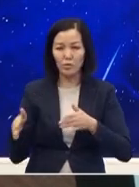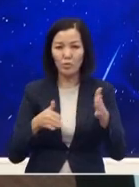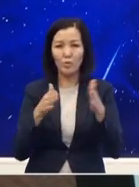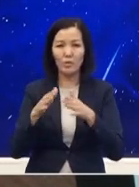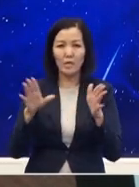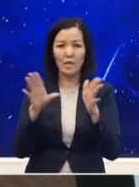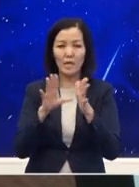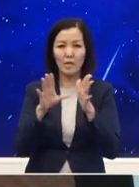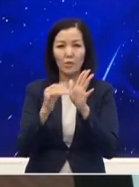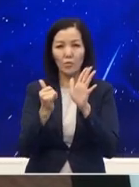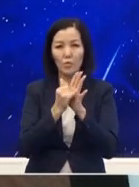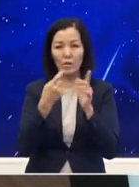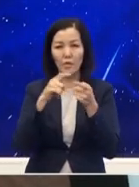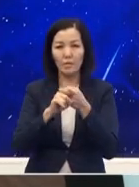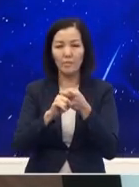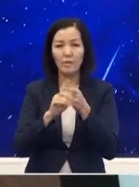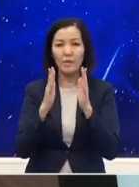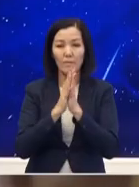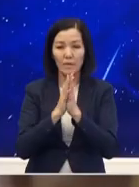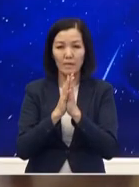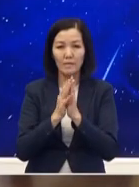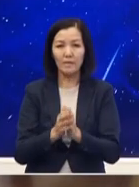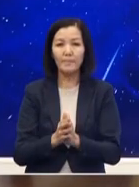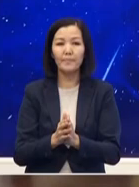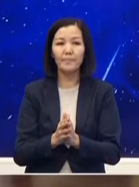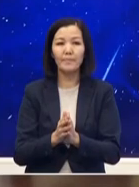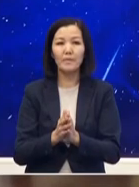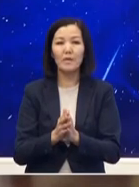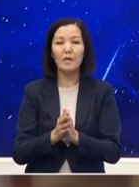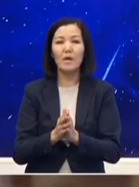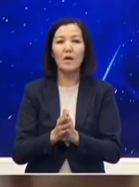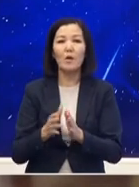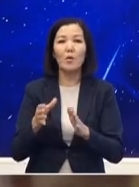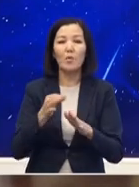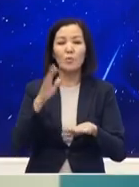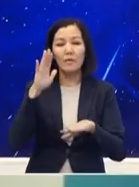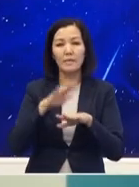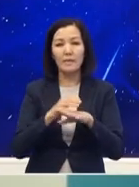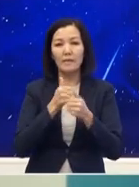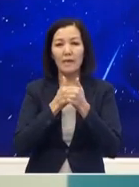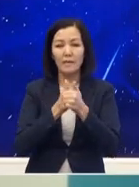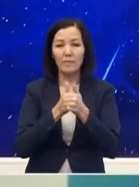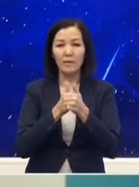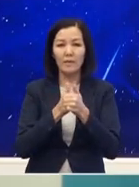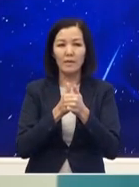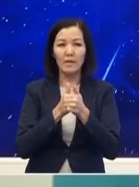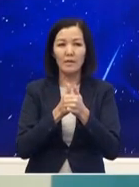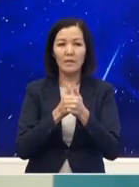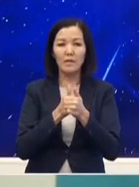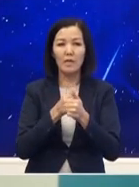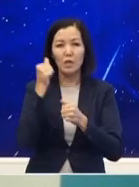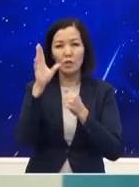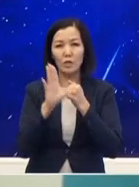жарықтандыру жүйесін орнатып бересіздер ме? Құзырлы басшы жыл соңына қарай аталмыш мәселенің оңды шешім